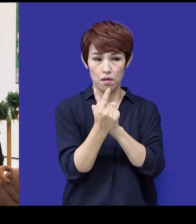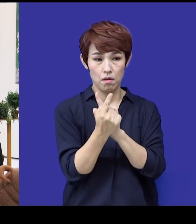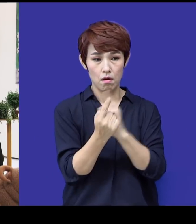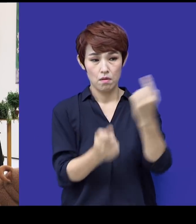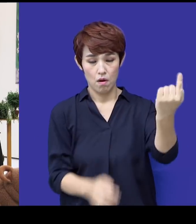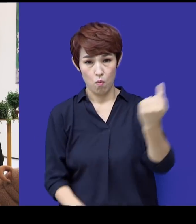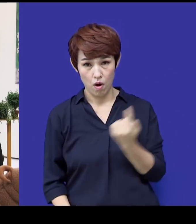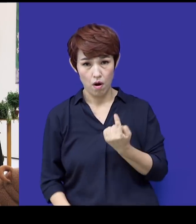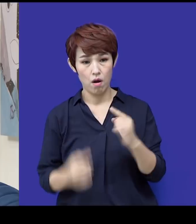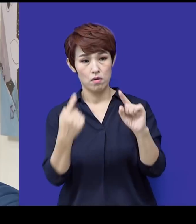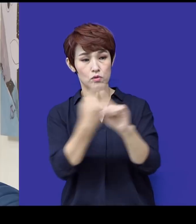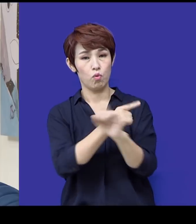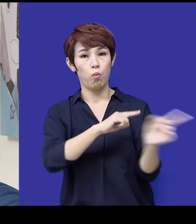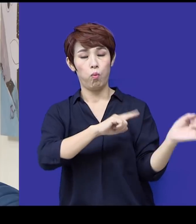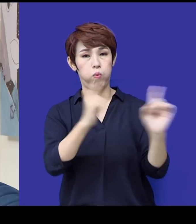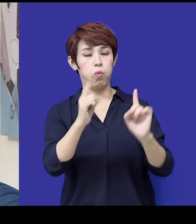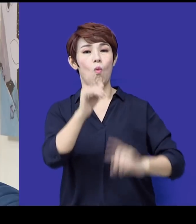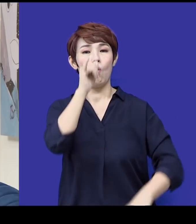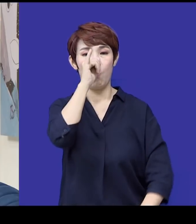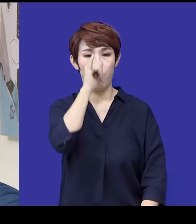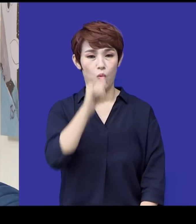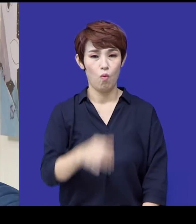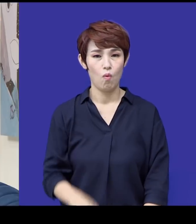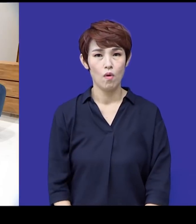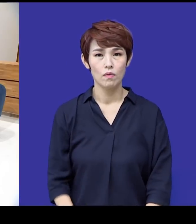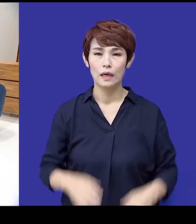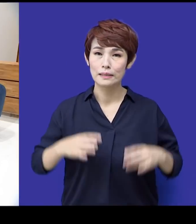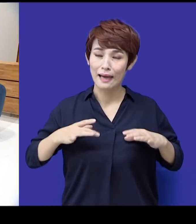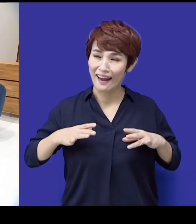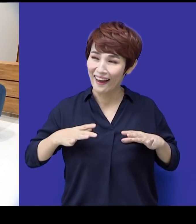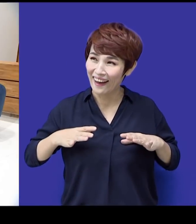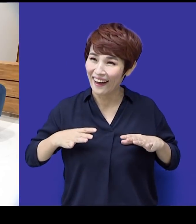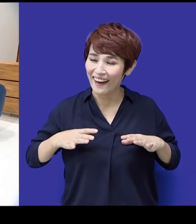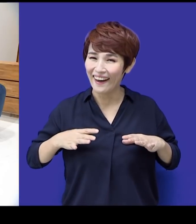얘기를 그렇게 해요. 네. 이러다 보니까 지금 자랑하고 있는데